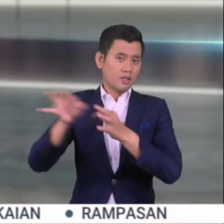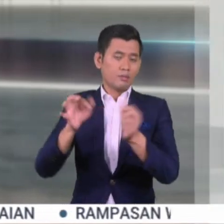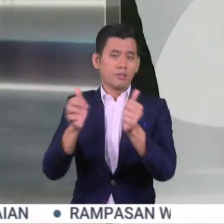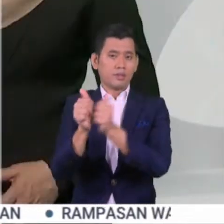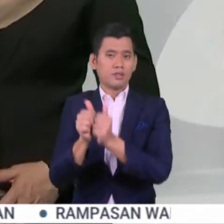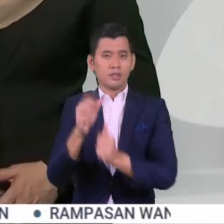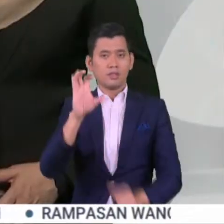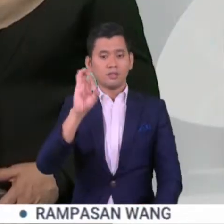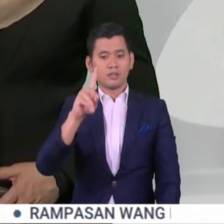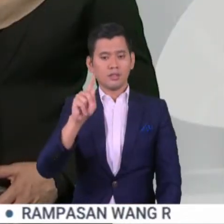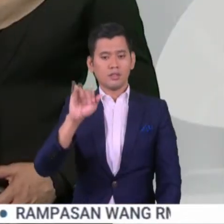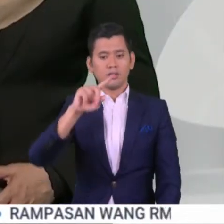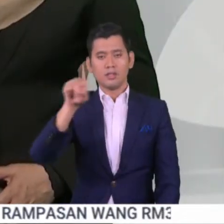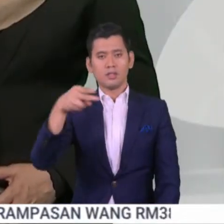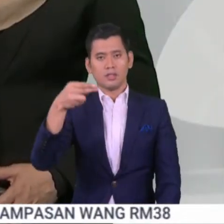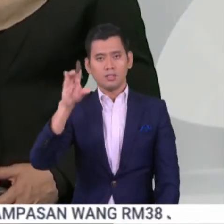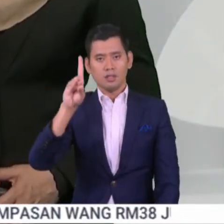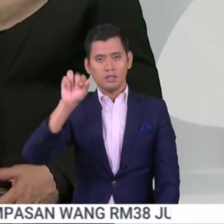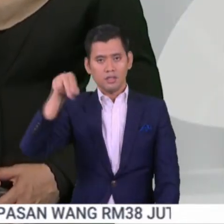Osman.